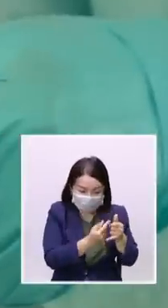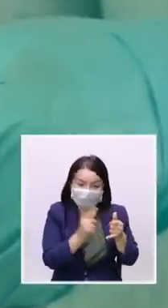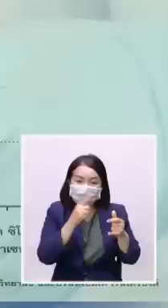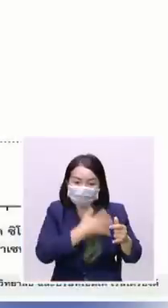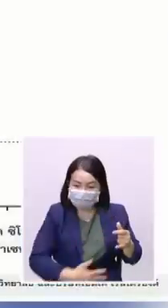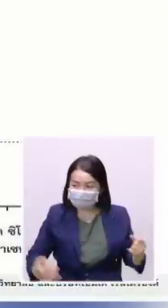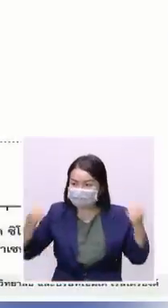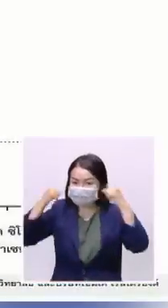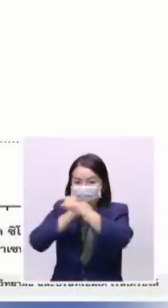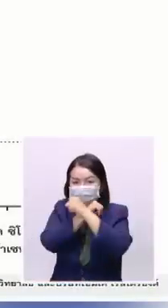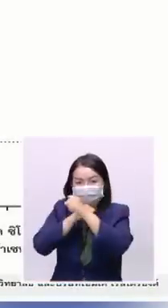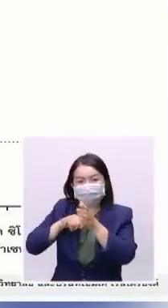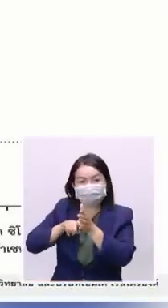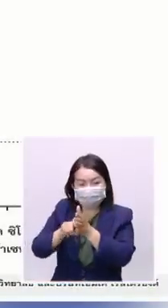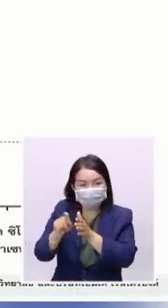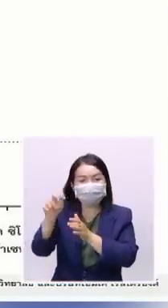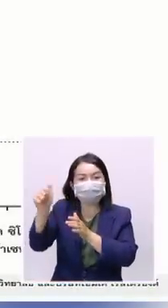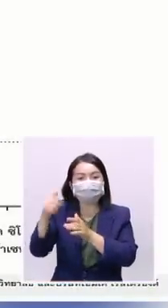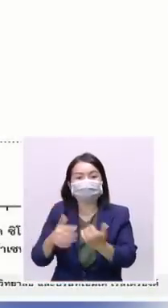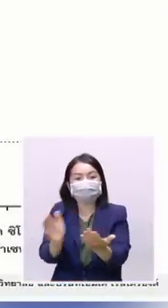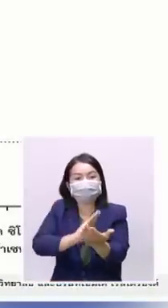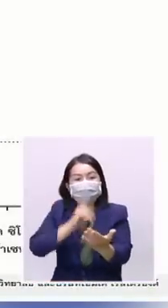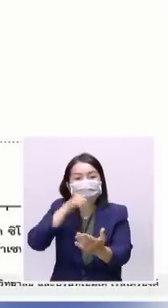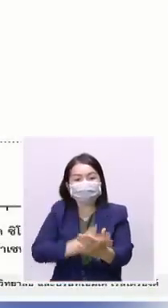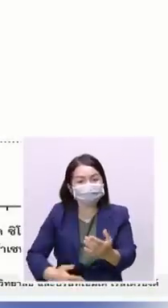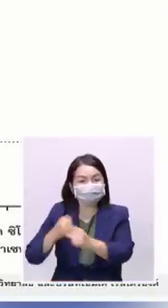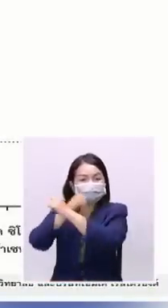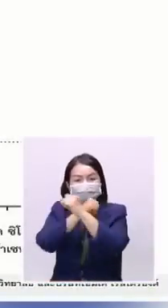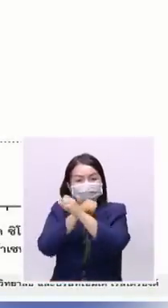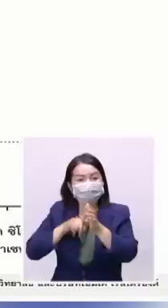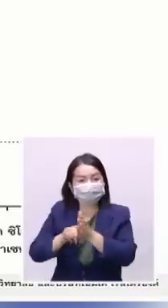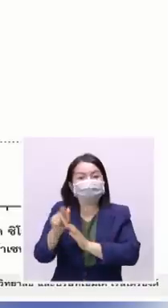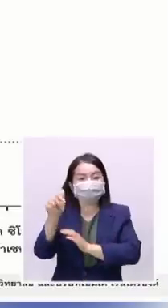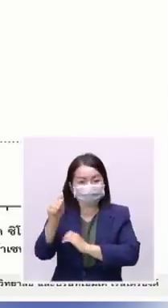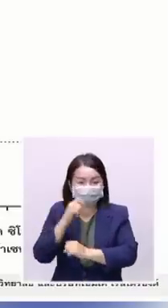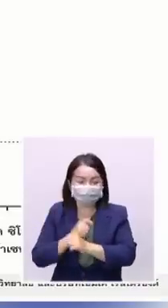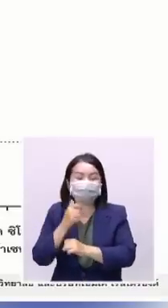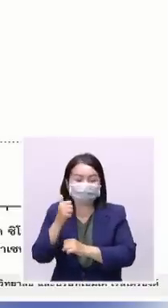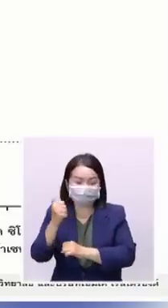สร้างภูมิพู่กันบู่ประสบความสำเร็จรวดเร็วมากินคืนด้วยค่ะอ่ะ